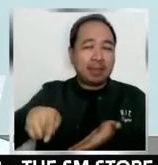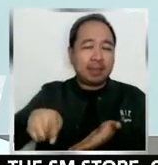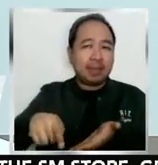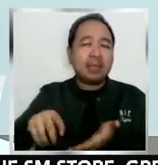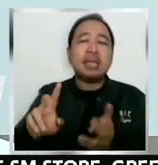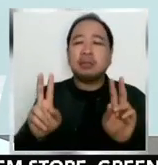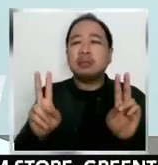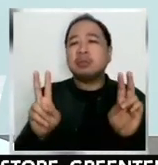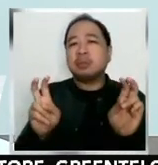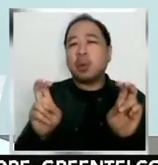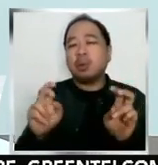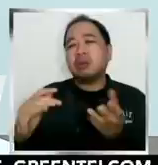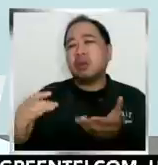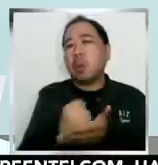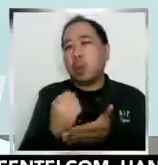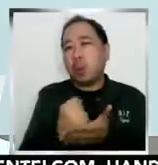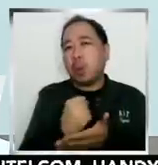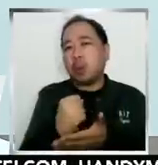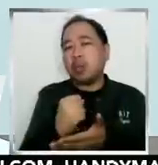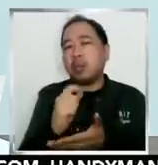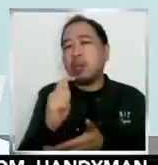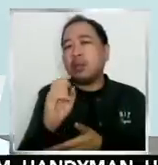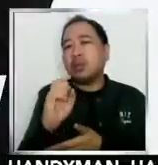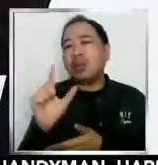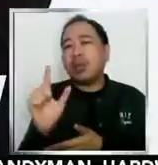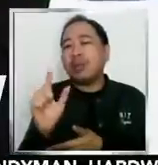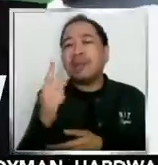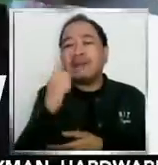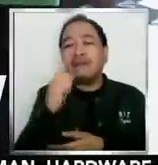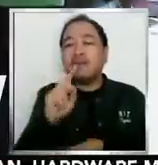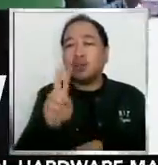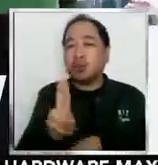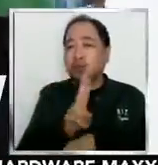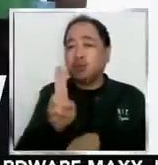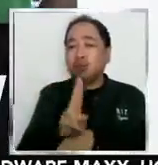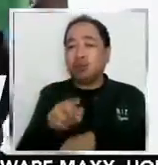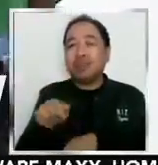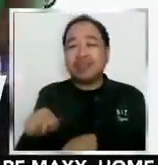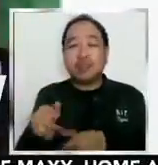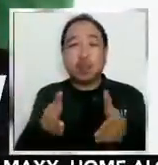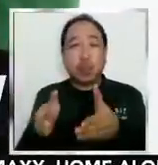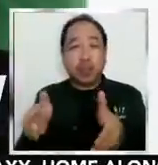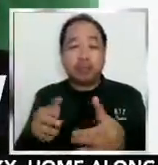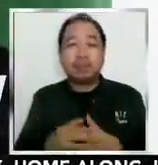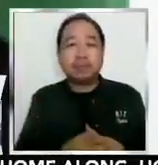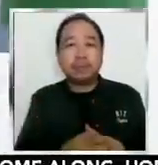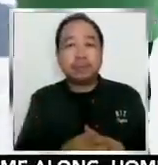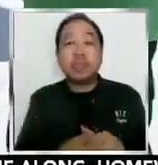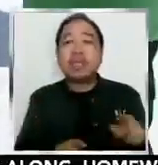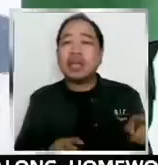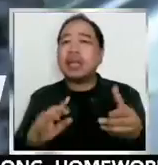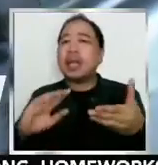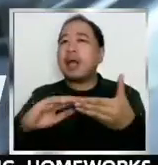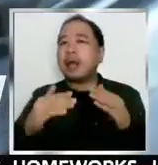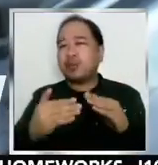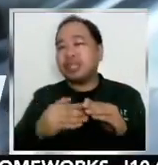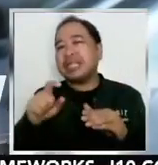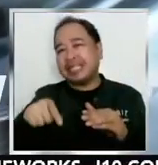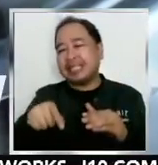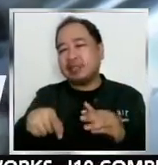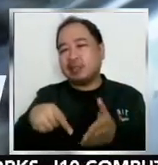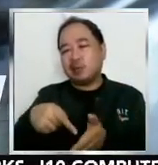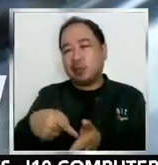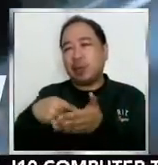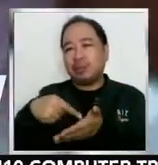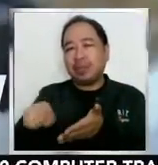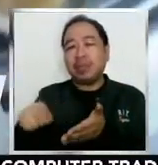karapatang koleksyon sa paggamit ng aming kalsada. Kinailangan din daw maningil ng subdivision para mapanatili ang seguridad sa